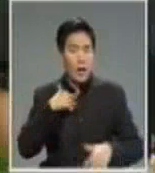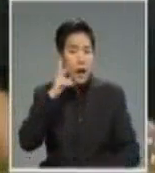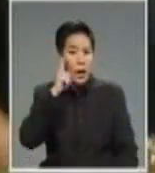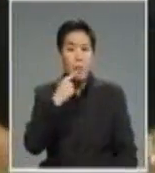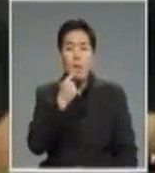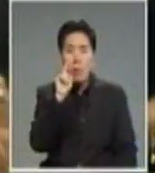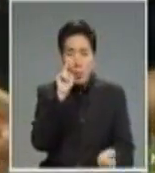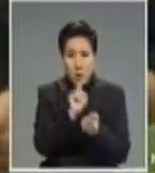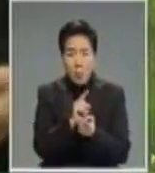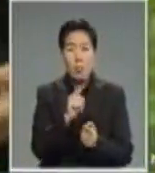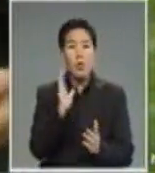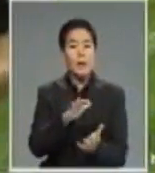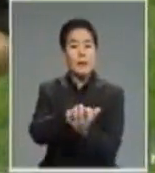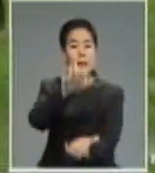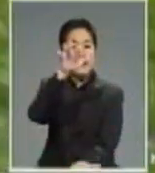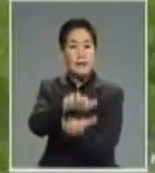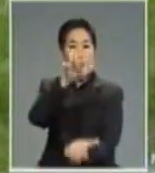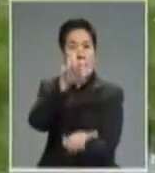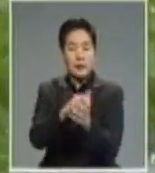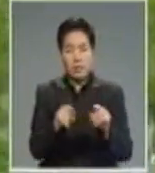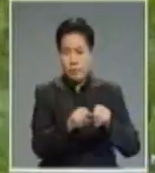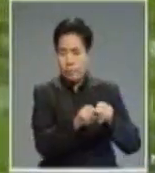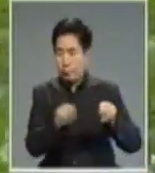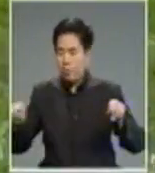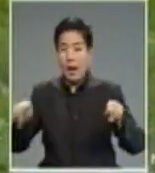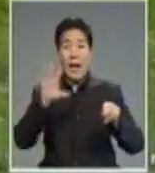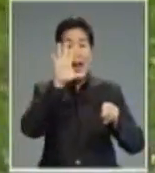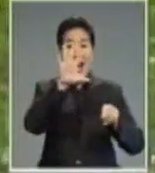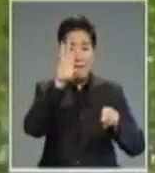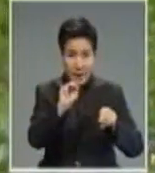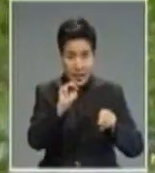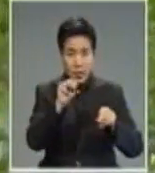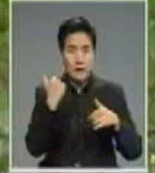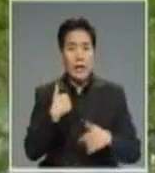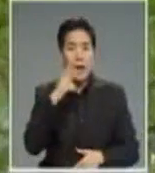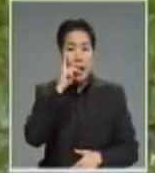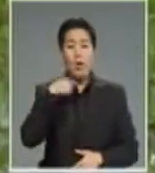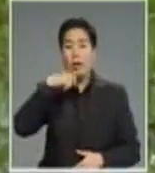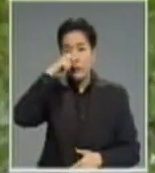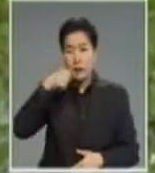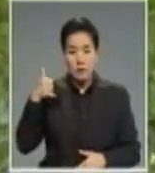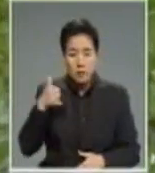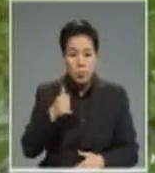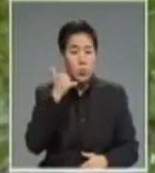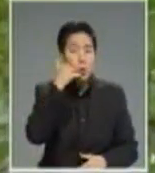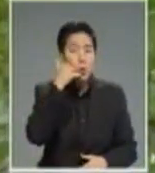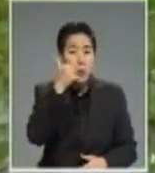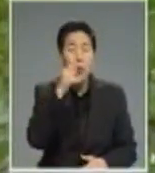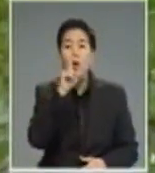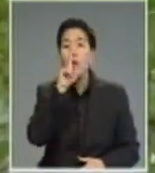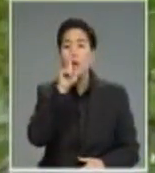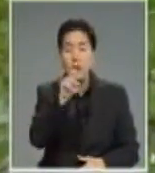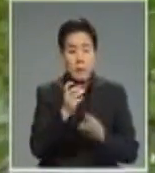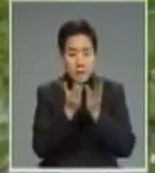มาค่ะว่ามีผู้พบเห็นจระเข้ความยาว5เมตรนะคะซึ่งทางทีมข่าวสำนักข่าวไทยได้มีการโทรศัพท์สอบถาม